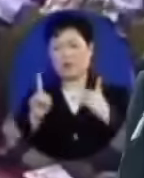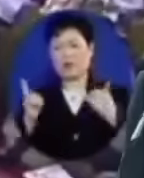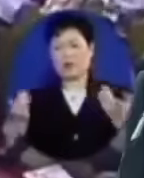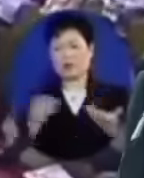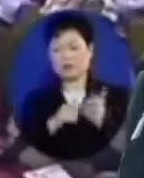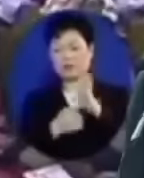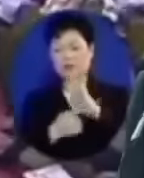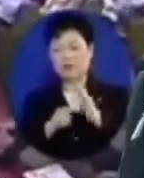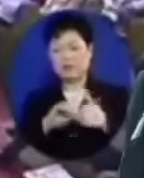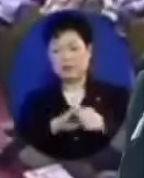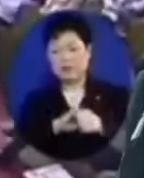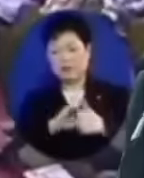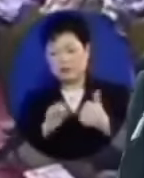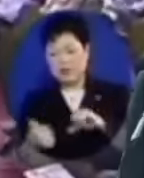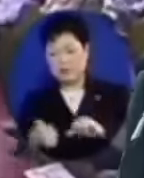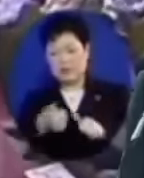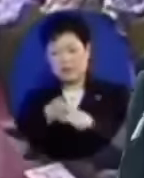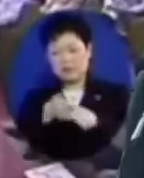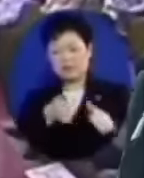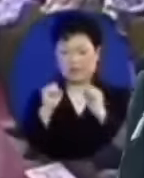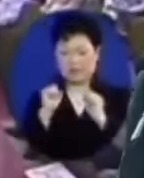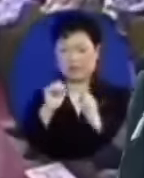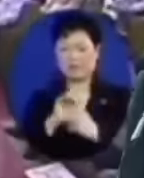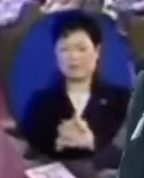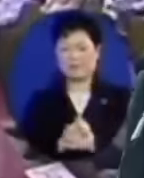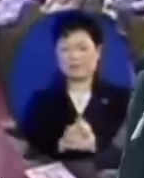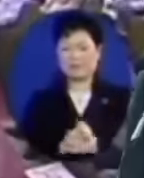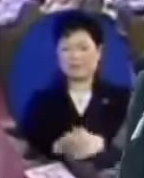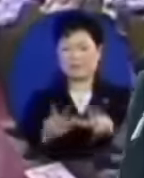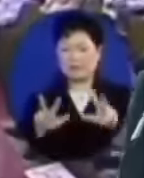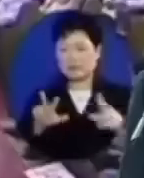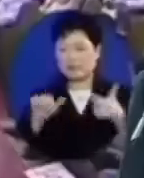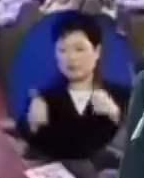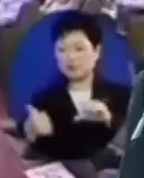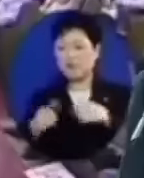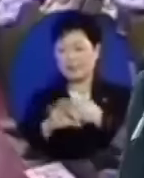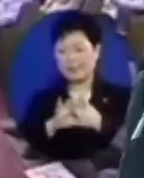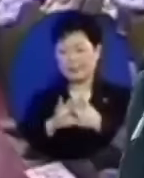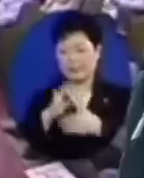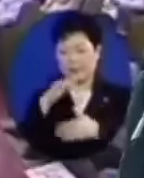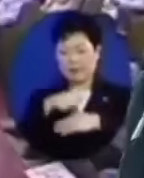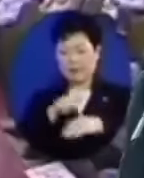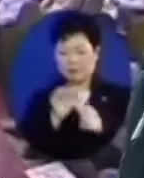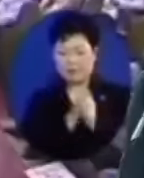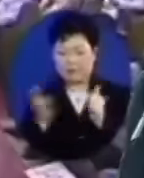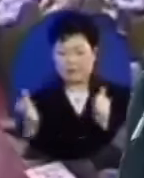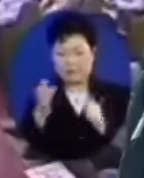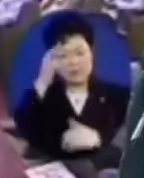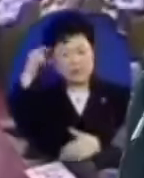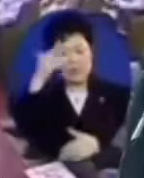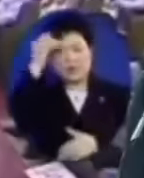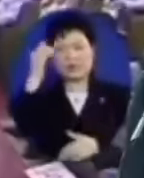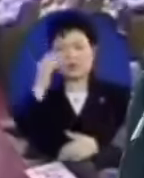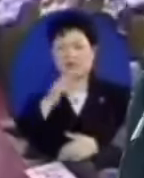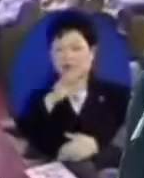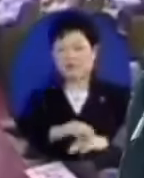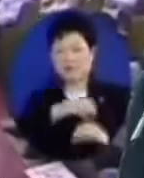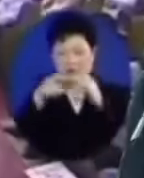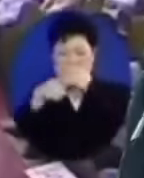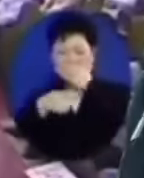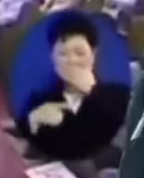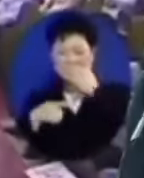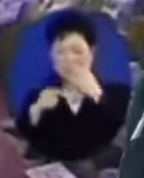사망을 이기는 기적이 체험되게 되는 것입니다. 우리가 지금 죽으면 육체를 벗어버린 영혼은 낙원에 들어가 있는 것입니다.